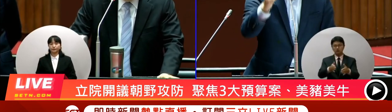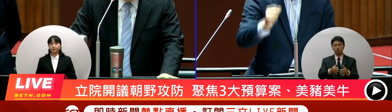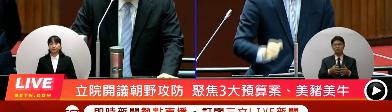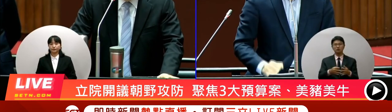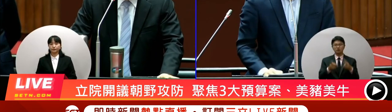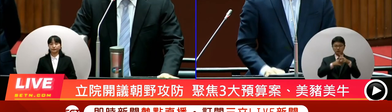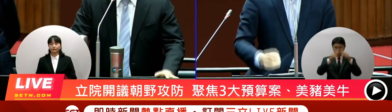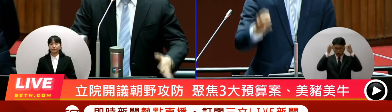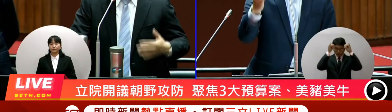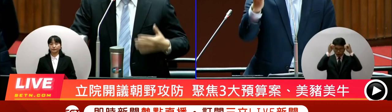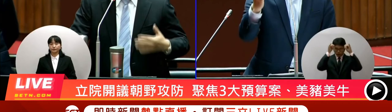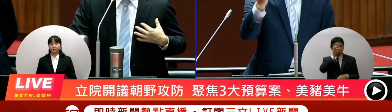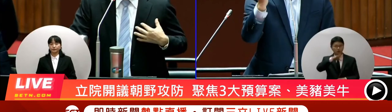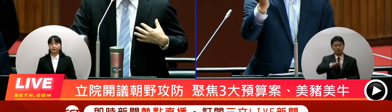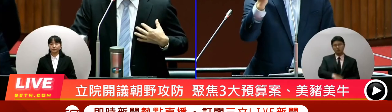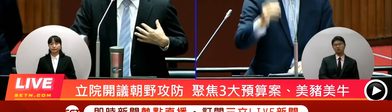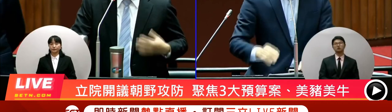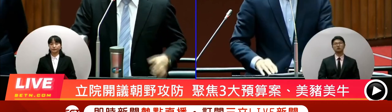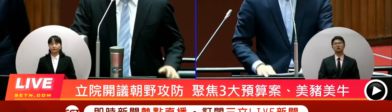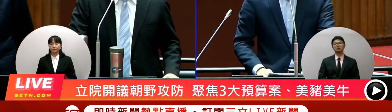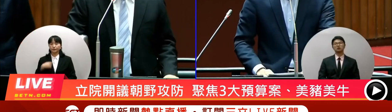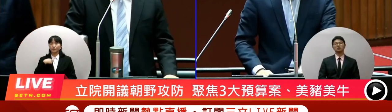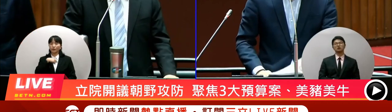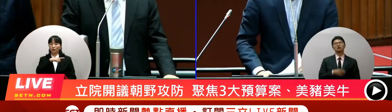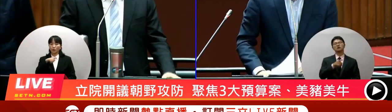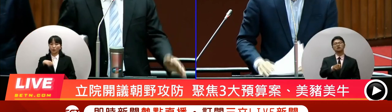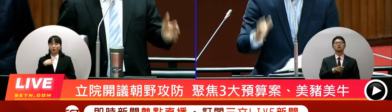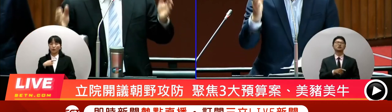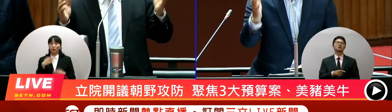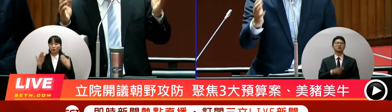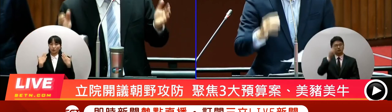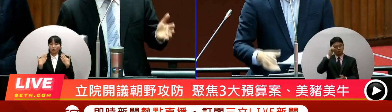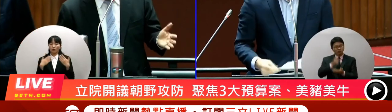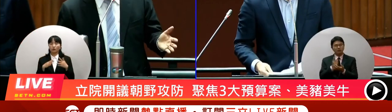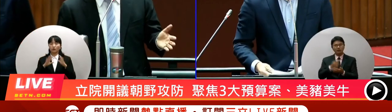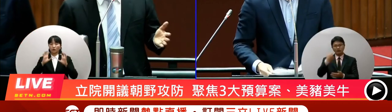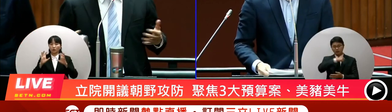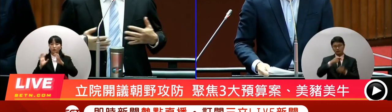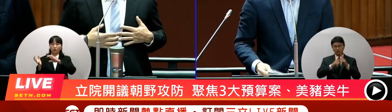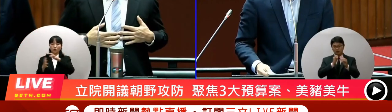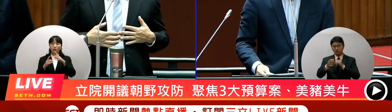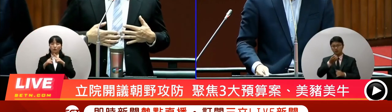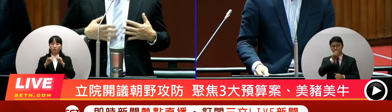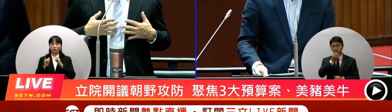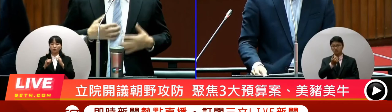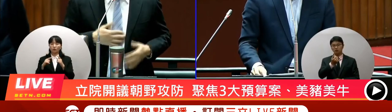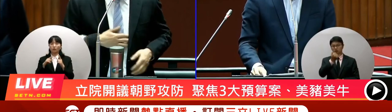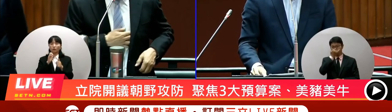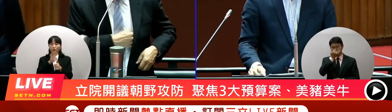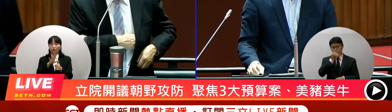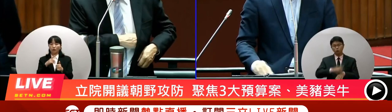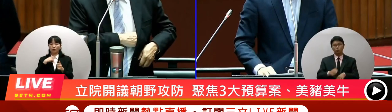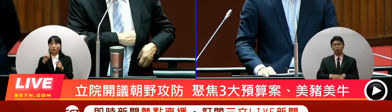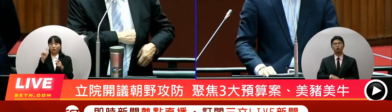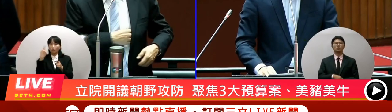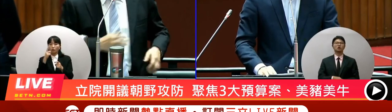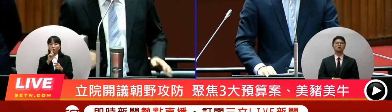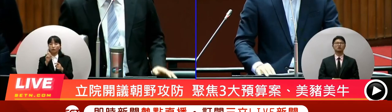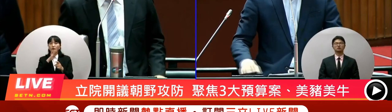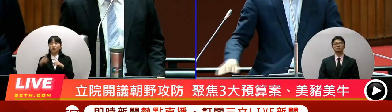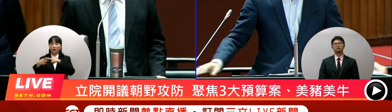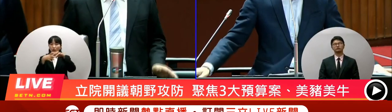乎每天吃猪肉。院长，你不会每天吃高价进口的美国牛肉，一般人也吃不起。 我们是采用